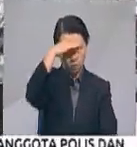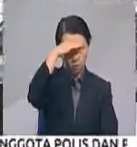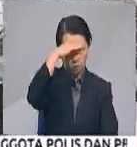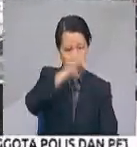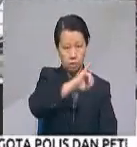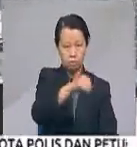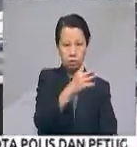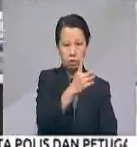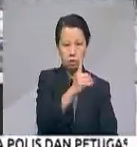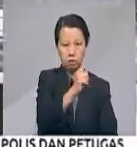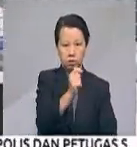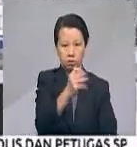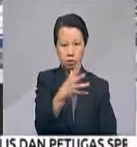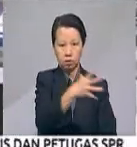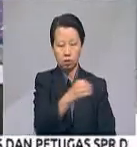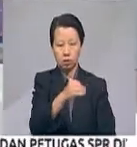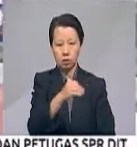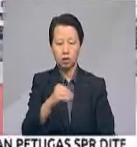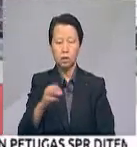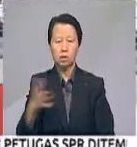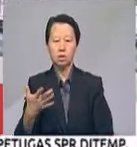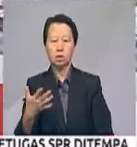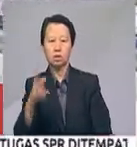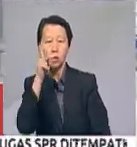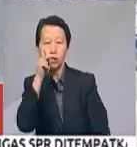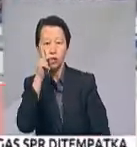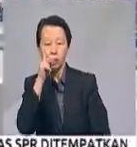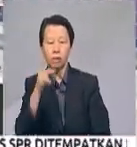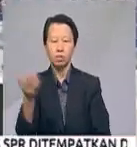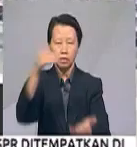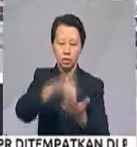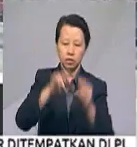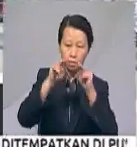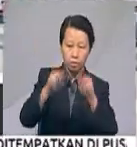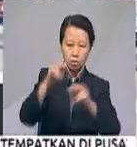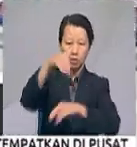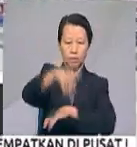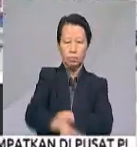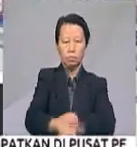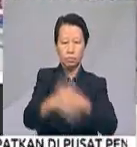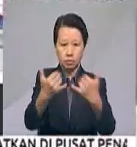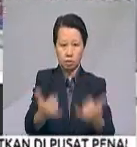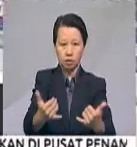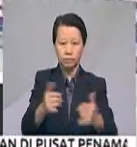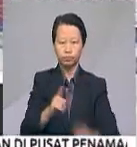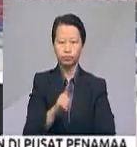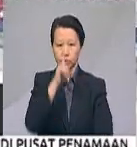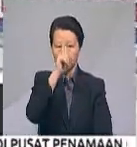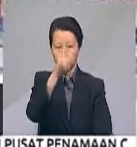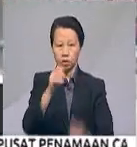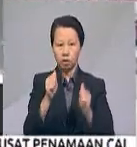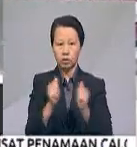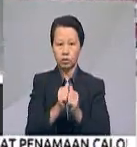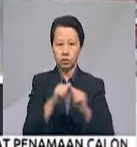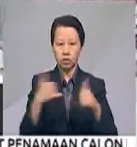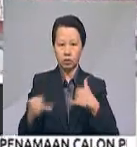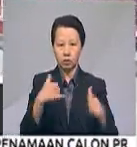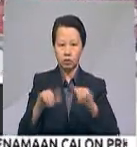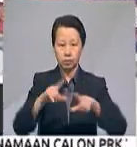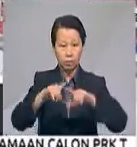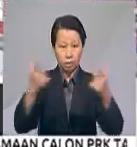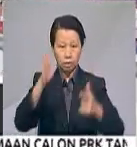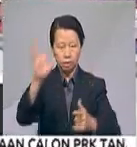Takzim JDT dan Kedah bakal dapat disaksikan sekali lagi pada malam ini. Pastinya dengan aksi yang lebih berbeza